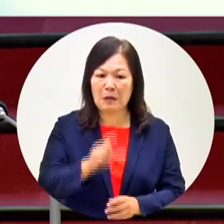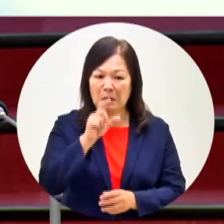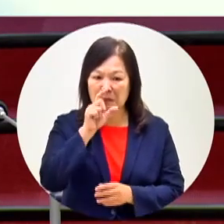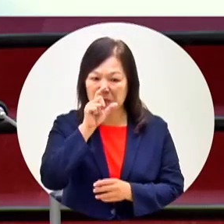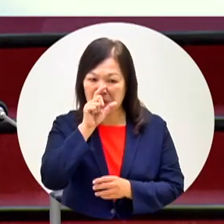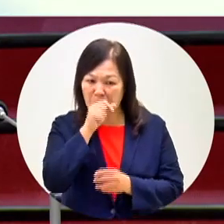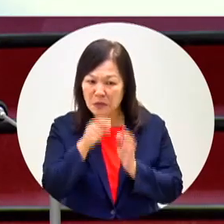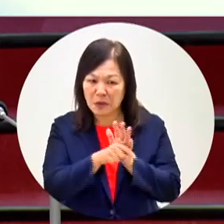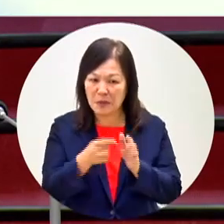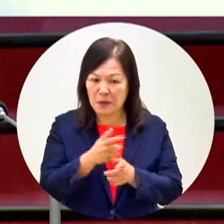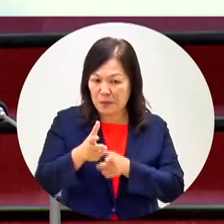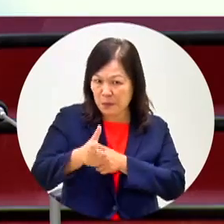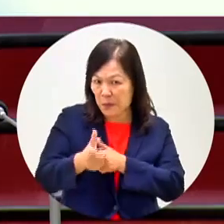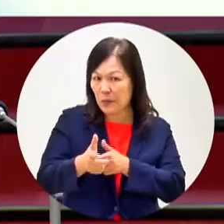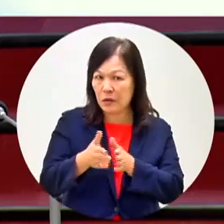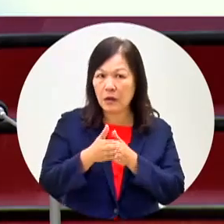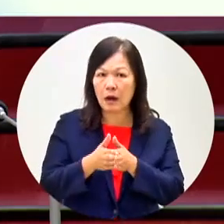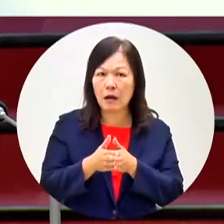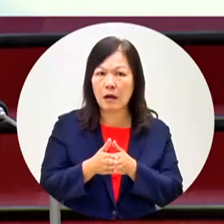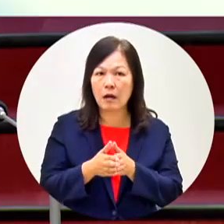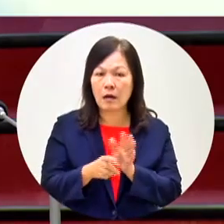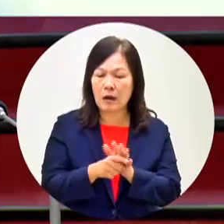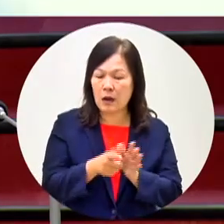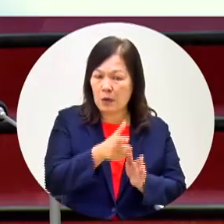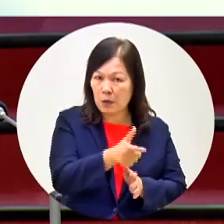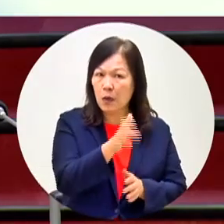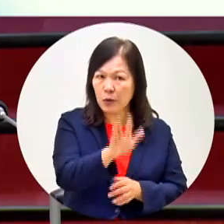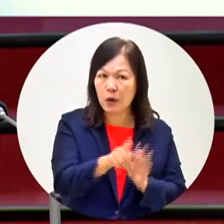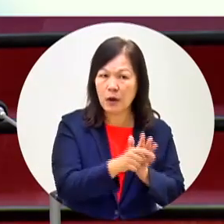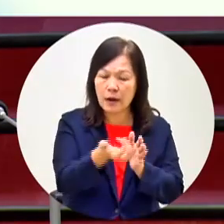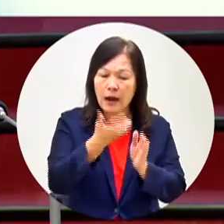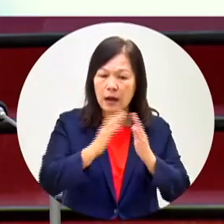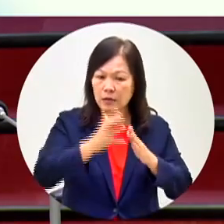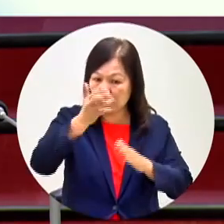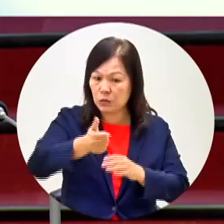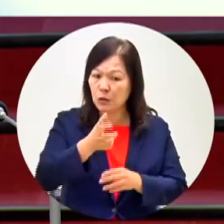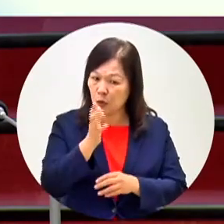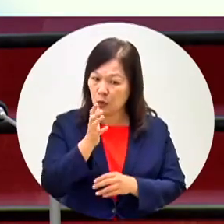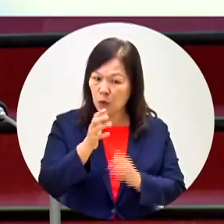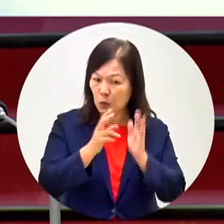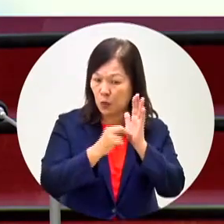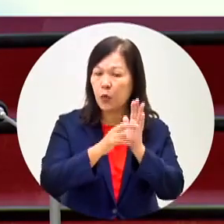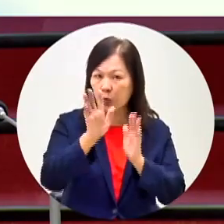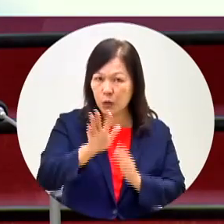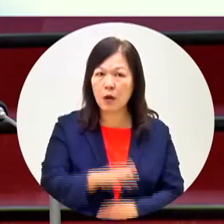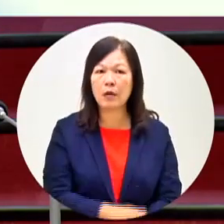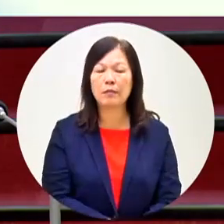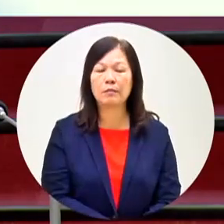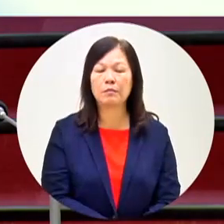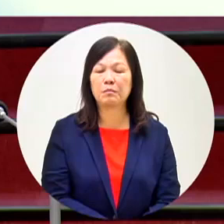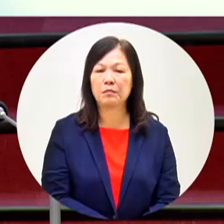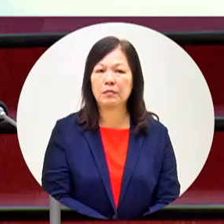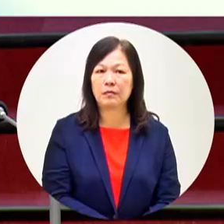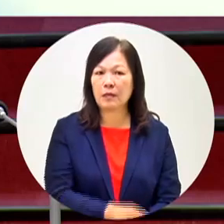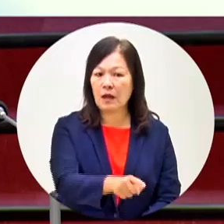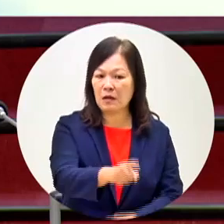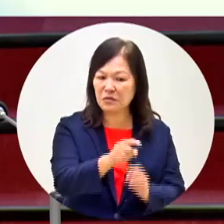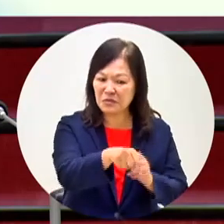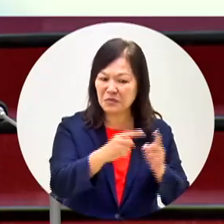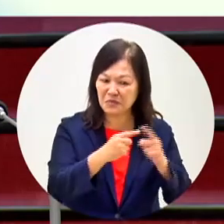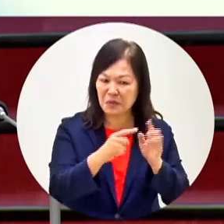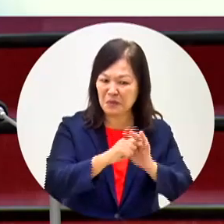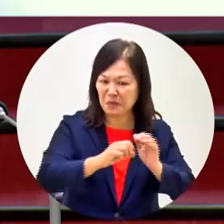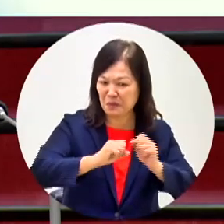拿手枪？头拄啊，市长讲过哦，表示讲对方就是有武器。有炸弹的人，较需